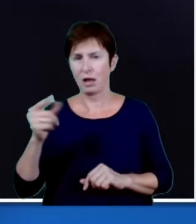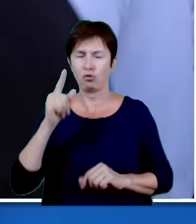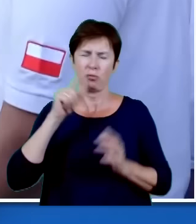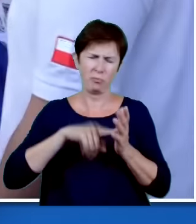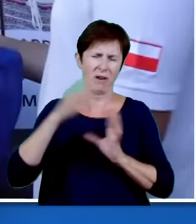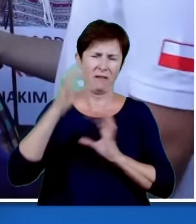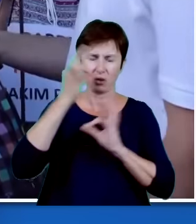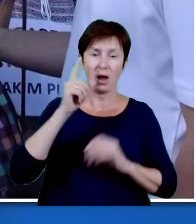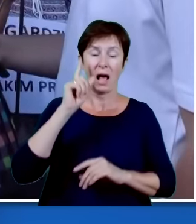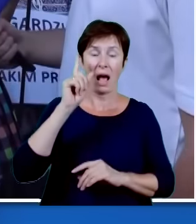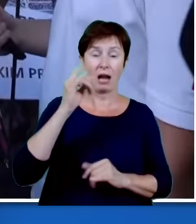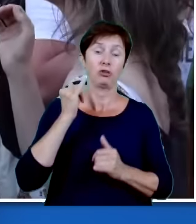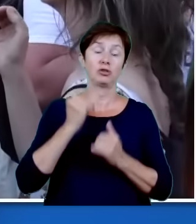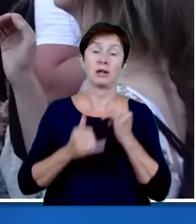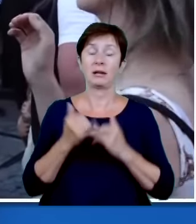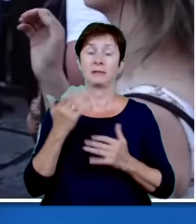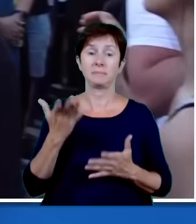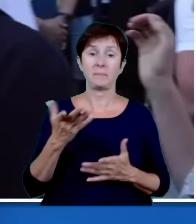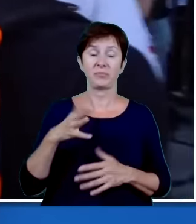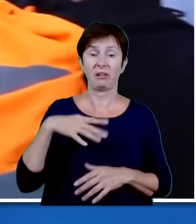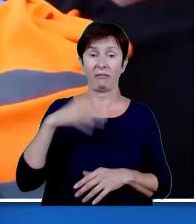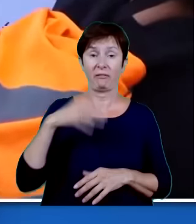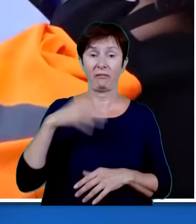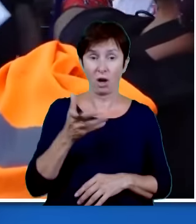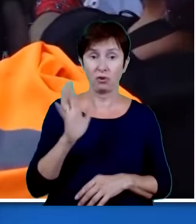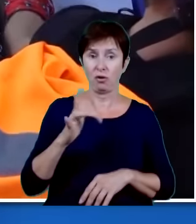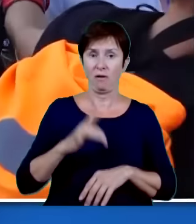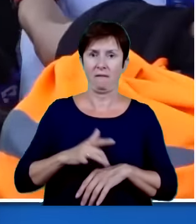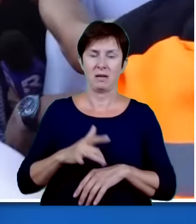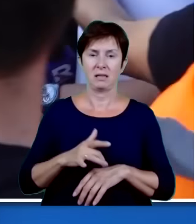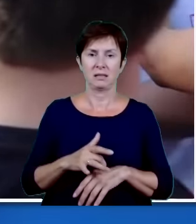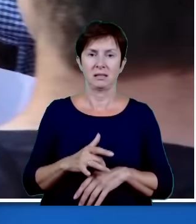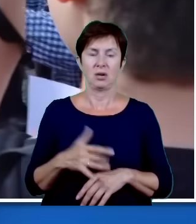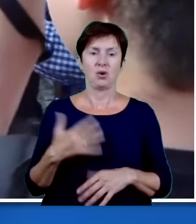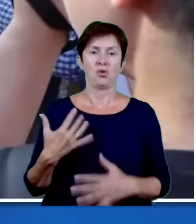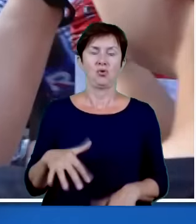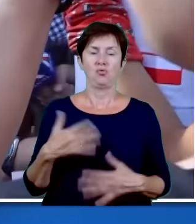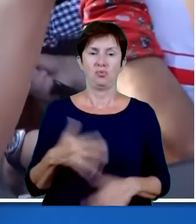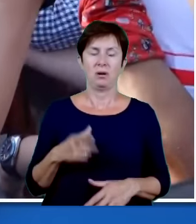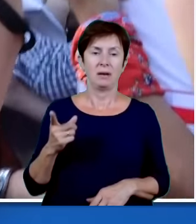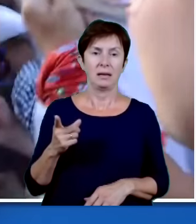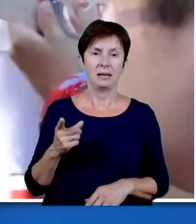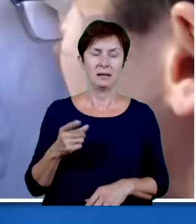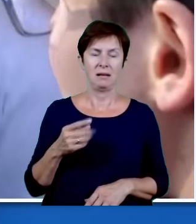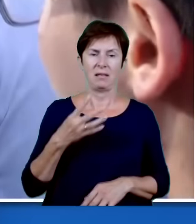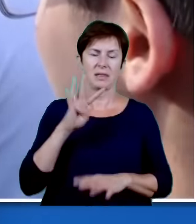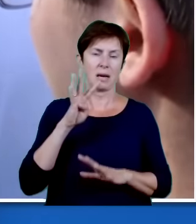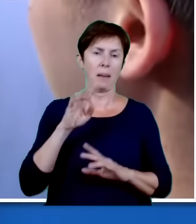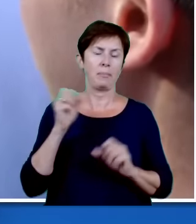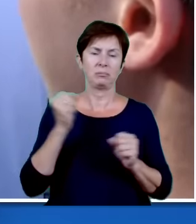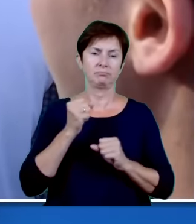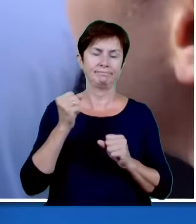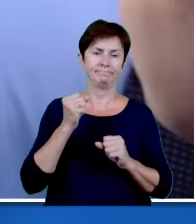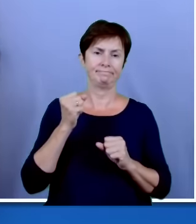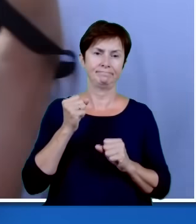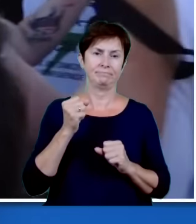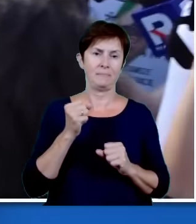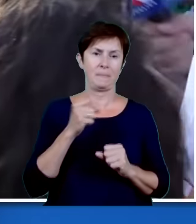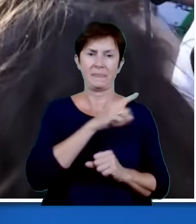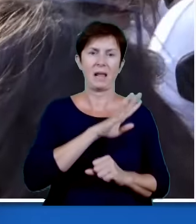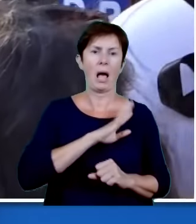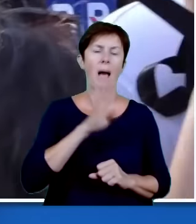czy nie będzie miało efekt mrożący Trump jest poddawany podobnym szykan w Stanach